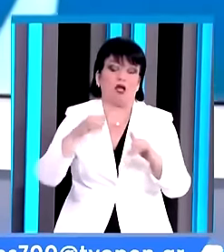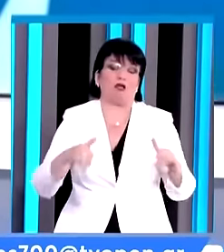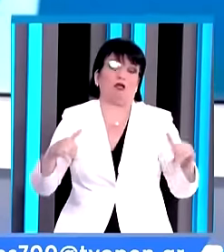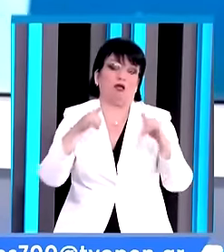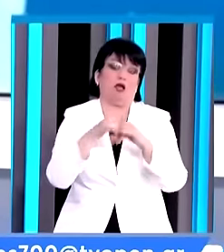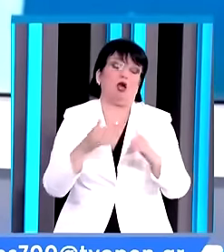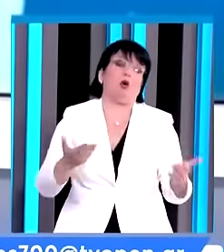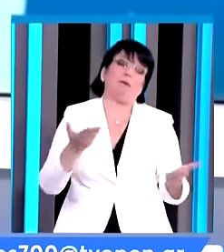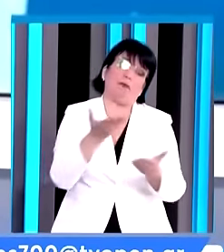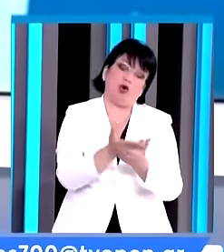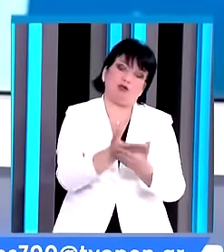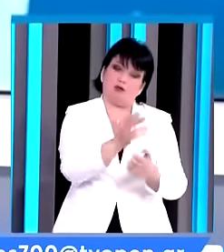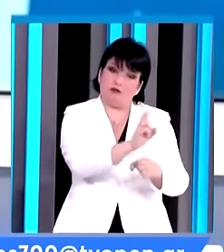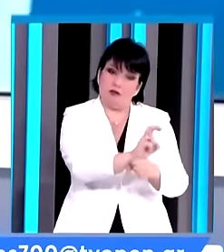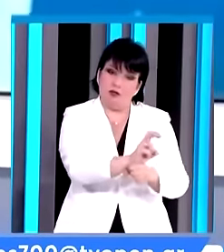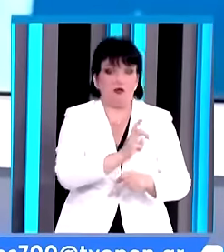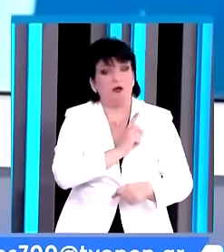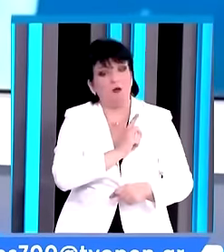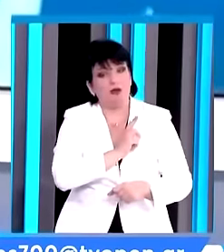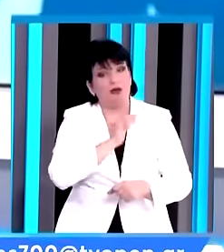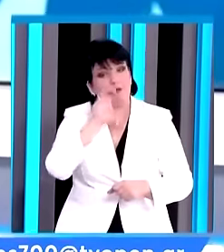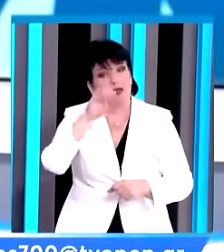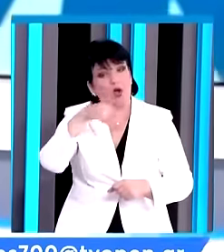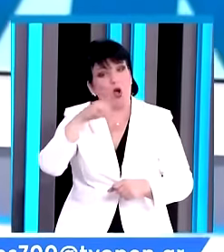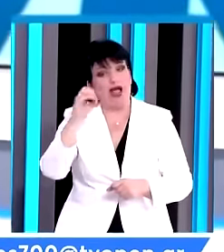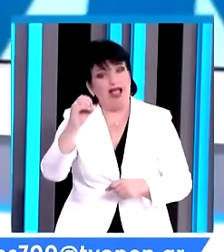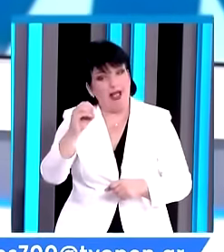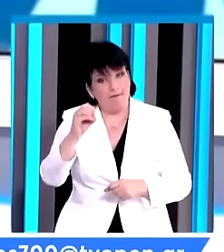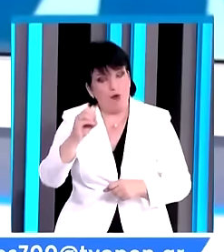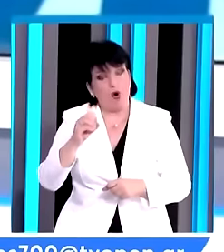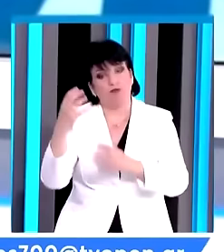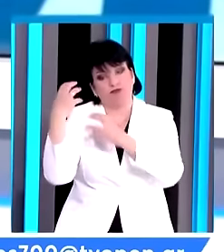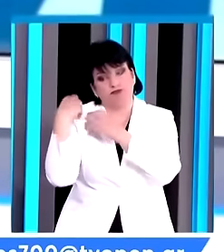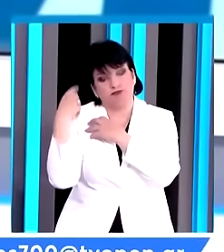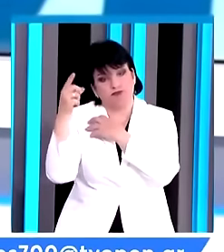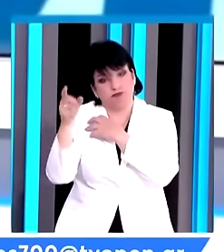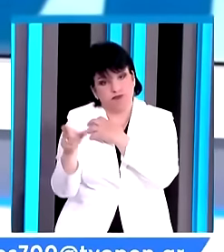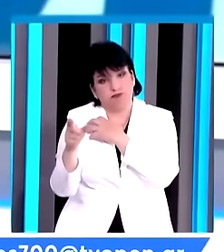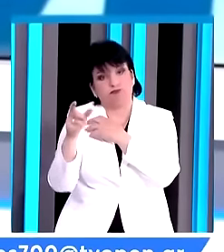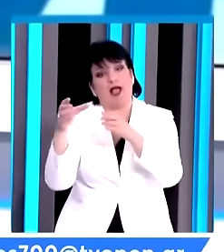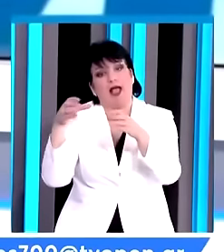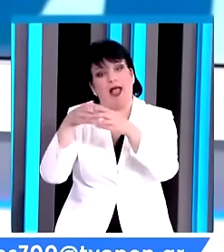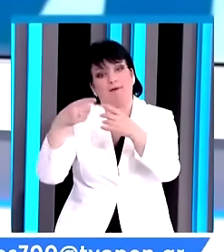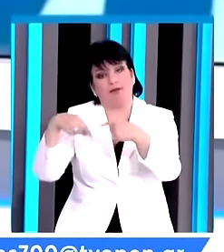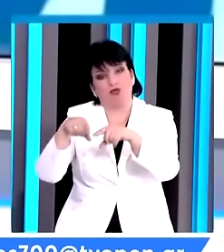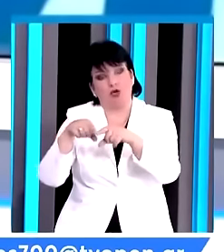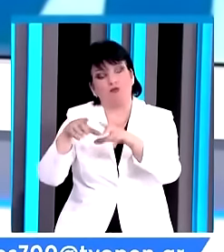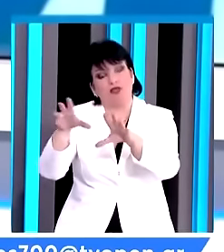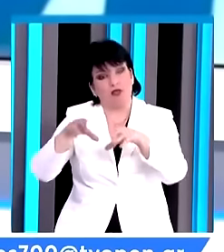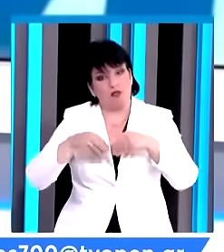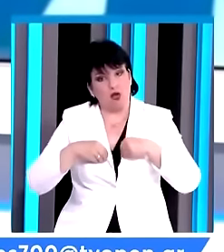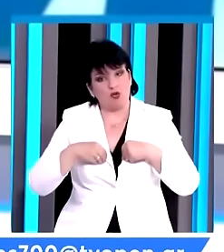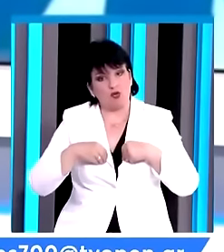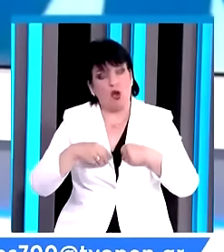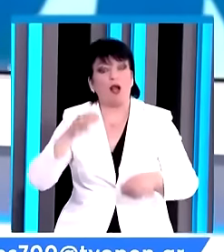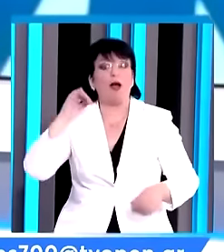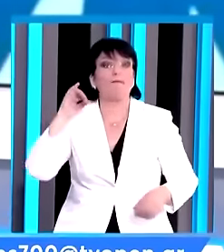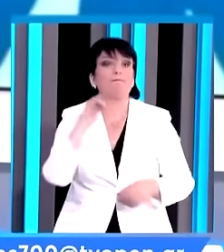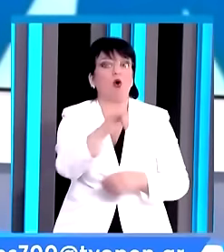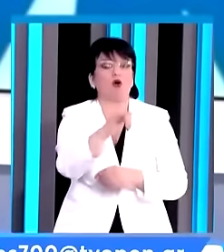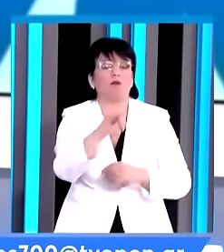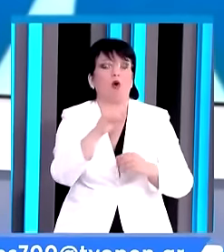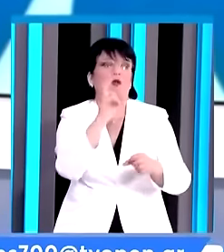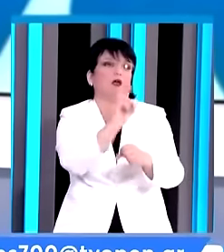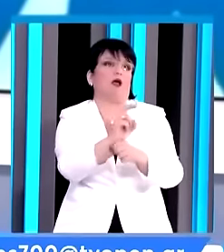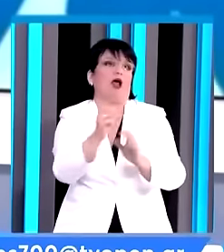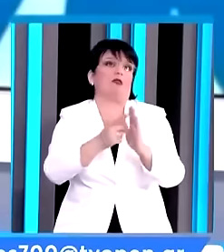την πρόταση στο τραπέζι και αναμένω από την ΕΠΟ, η οποία είναι και η αρμόδια τελικά, να την κάνει δεκτή και αυτό να είναι μόνιμο, να μην υπάρχει ζήτημα